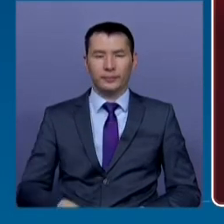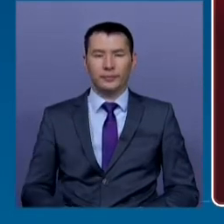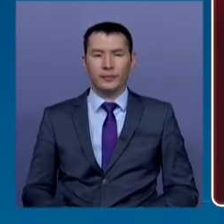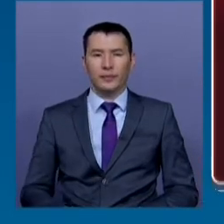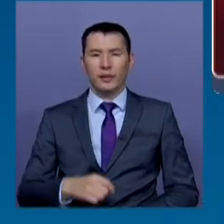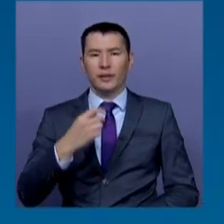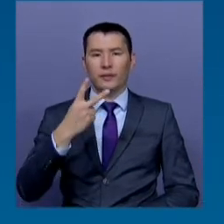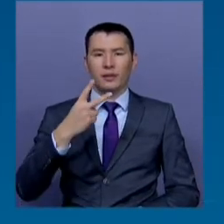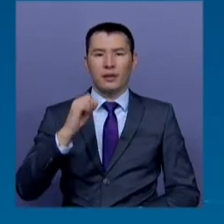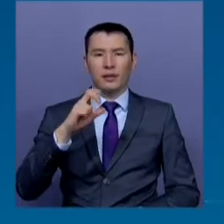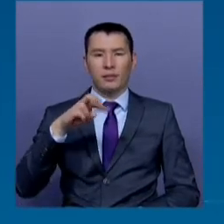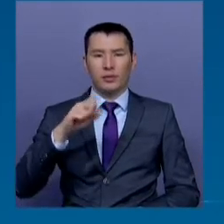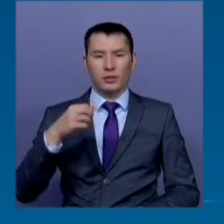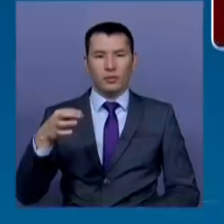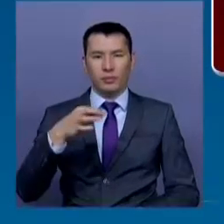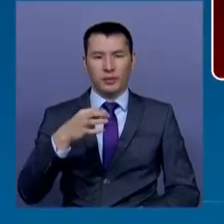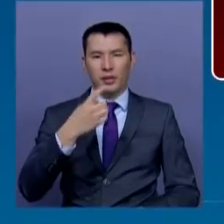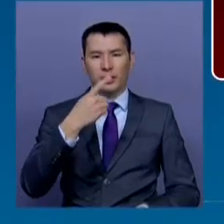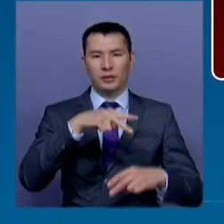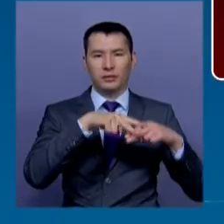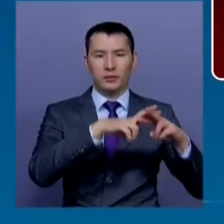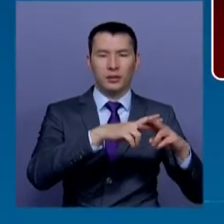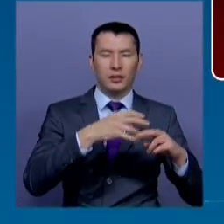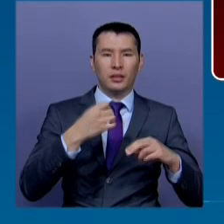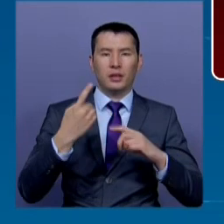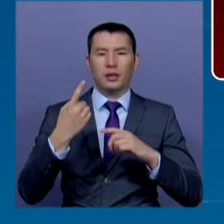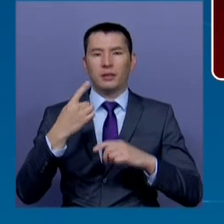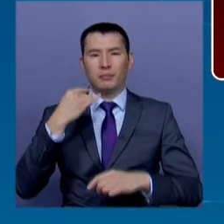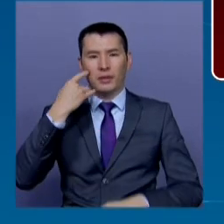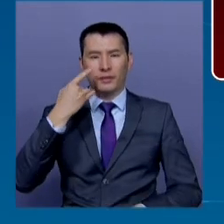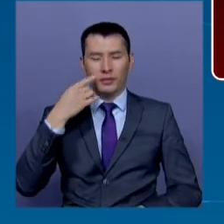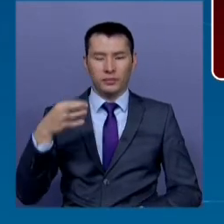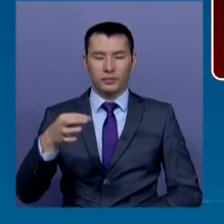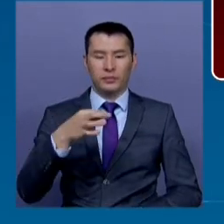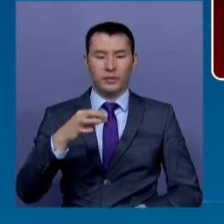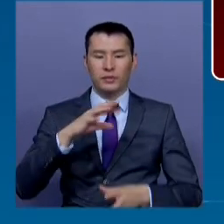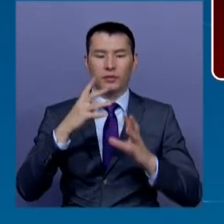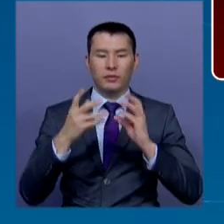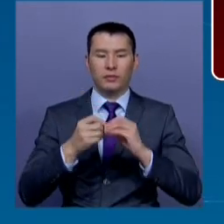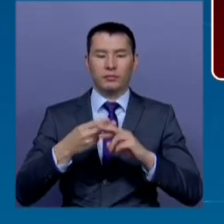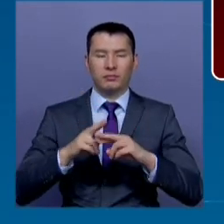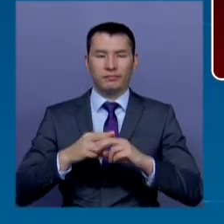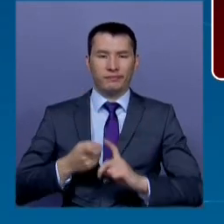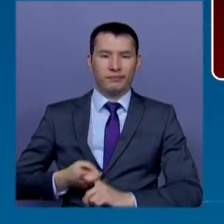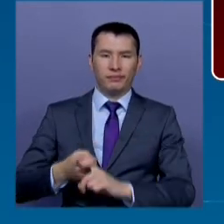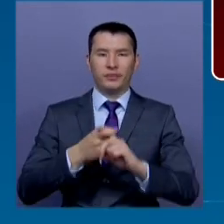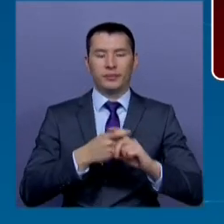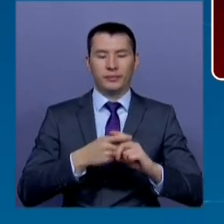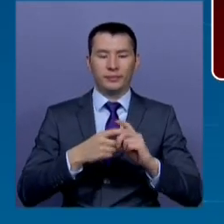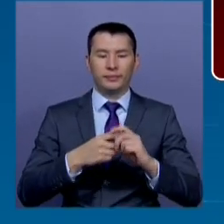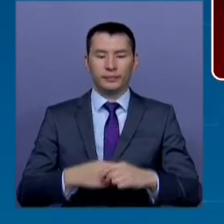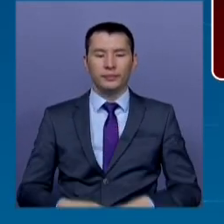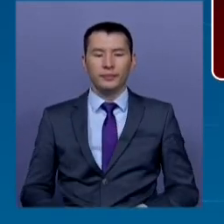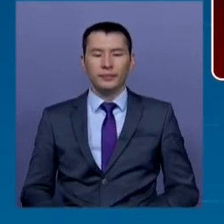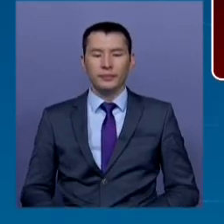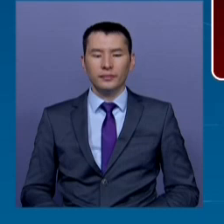них проживали в Акмолинской области, один в Нур-Султане и одна пациентка в Павлодарской области. Всего же жертвами пандемии стали 77